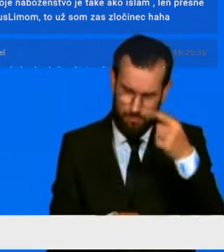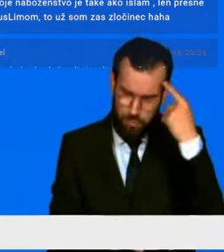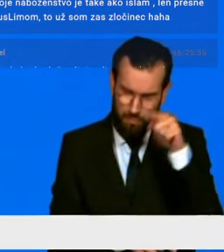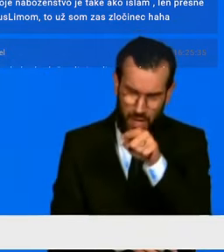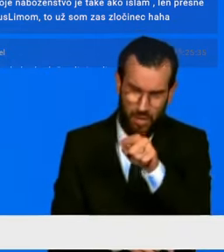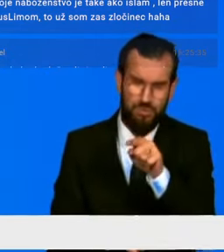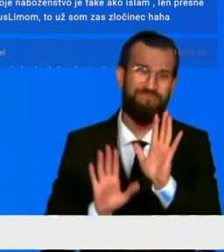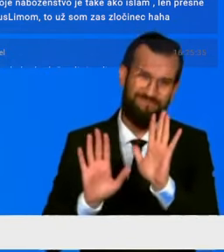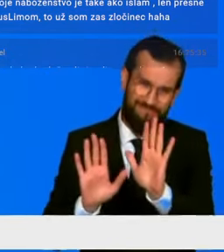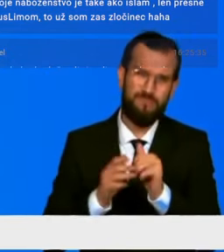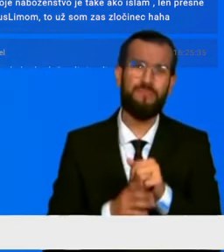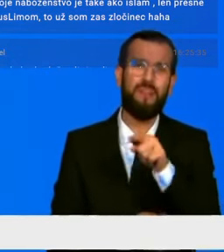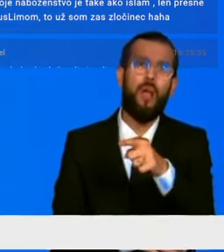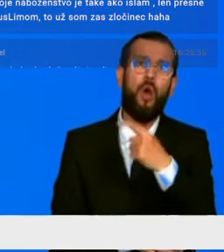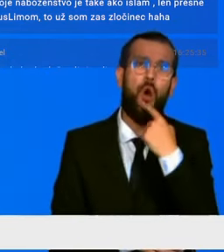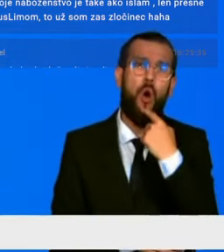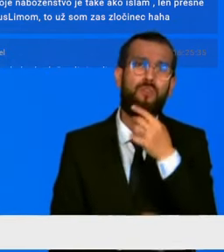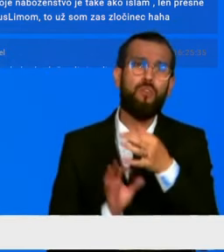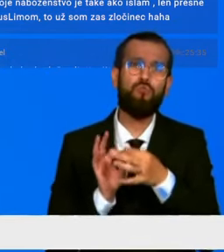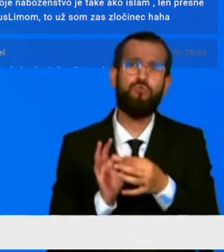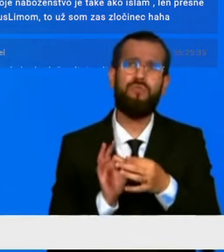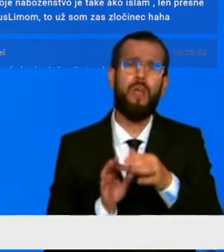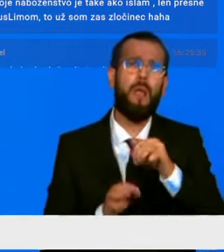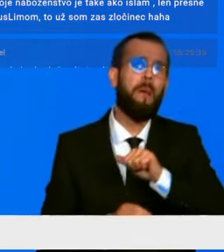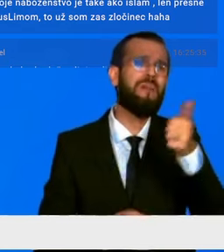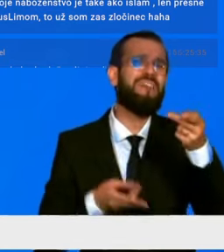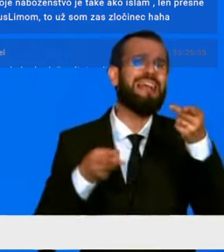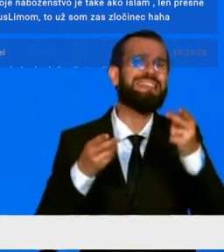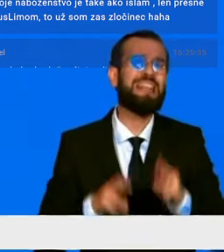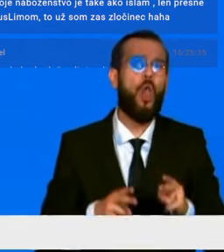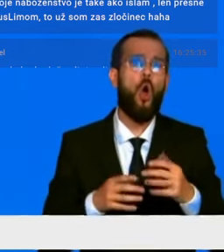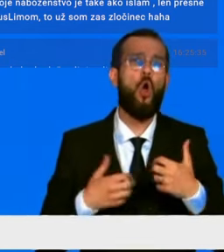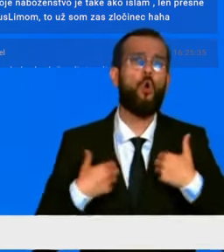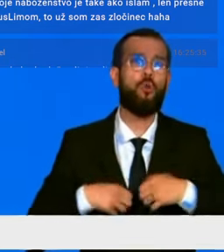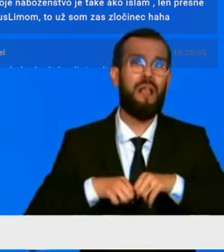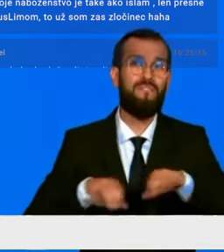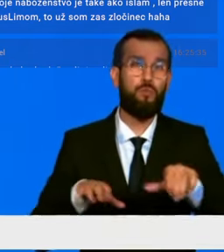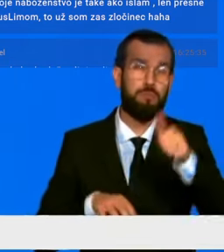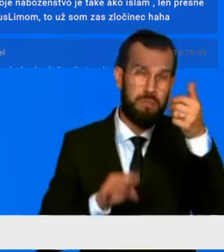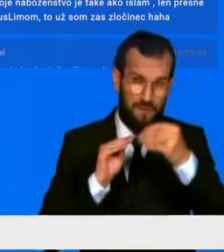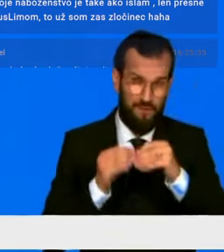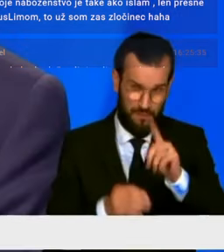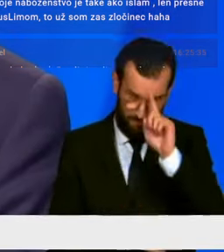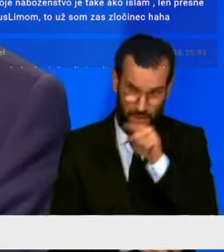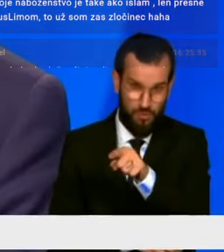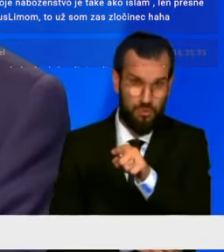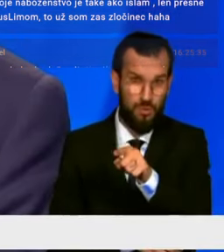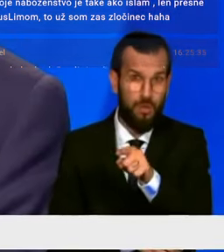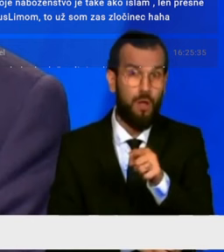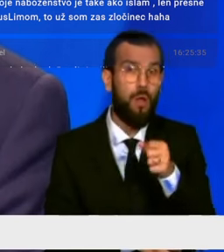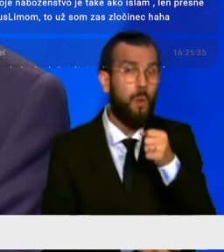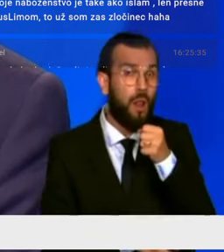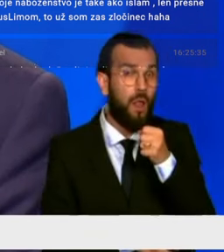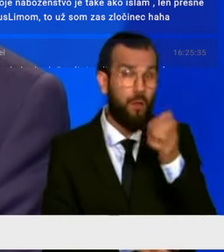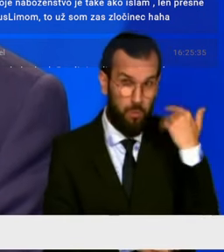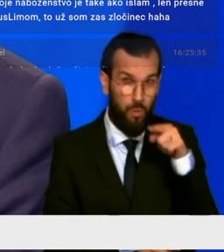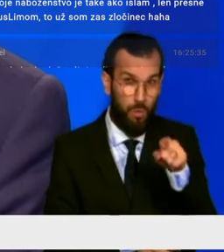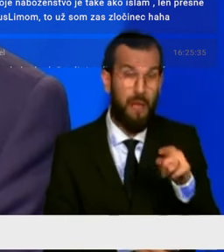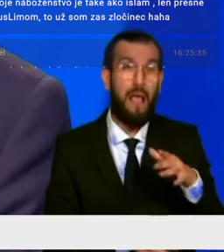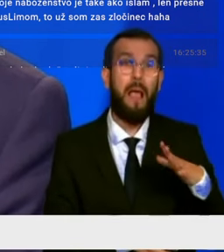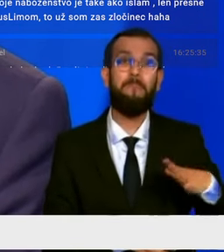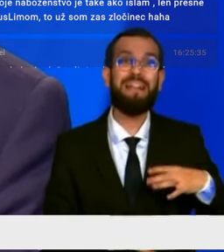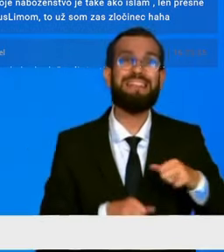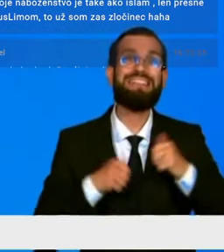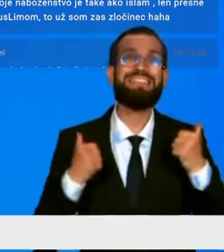Pamätáte si ako ste ohlasovali na tlačovke prvý prípad covid a Pamätáte si čo zachytili mikrofóny Pani saková